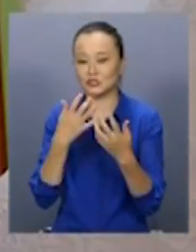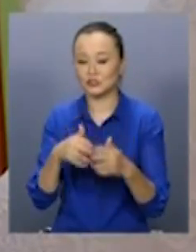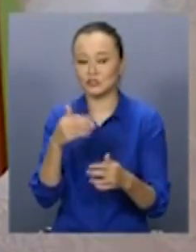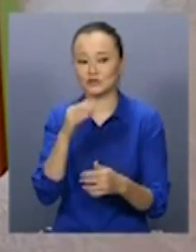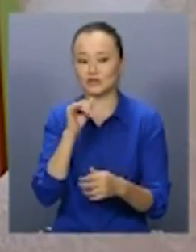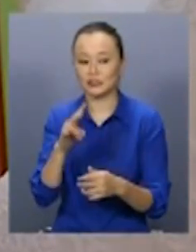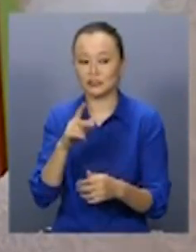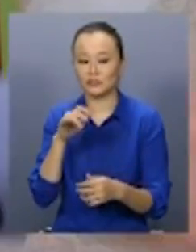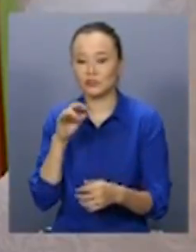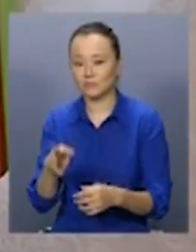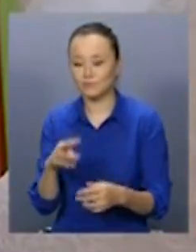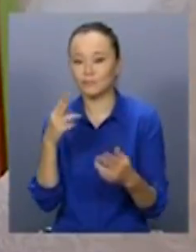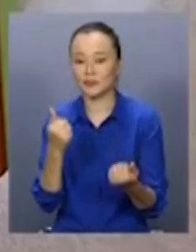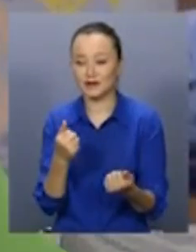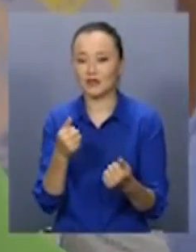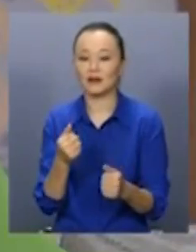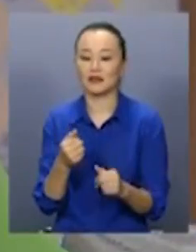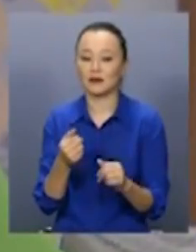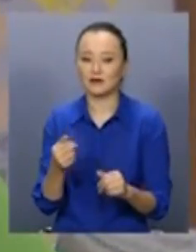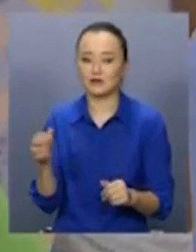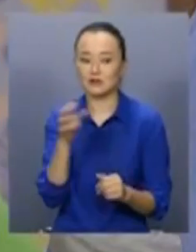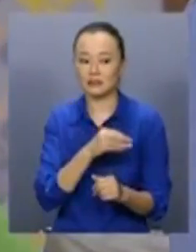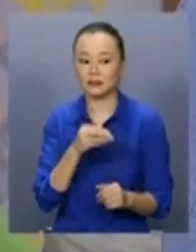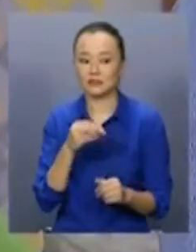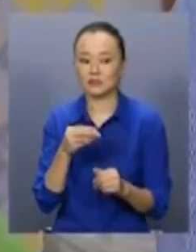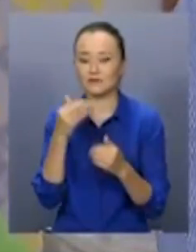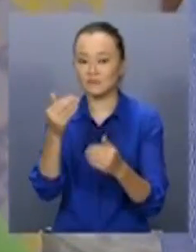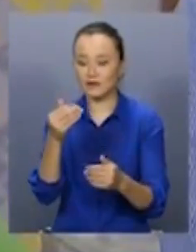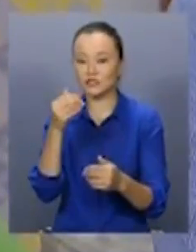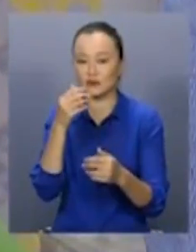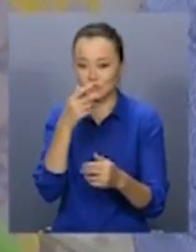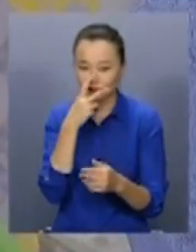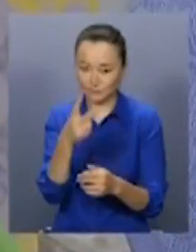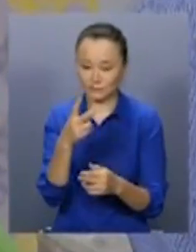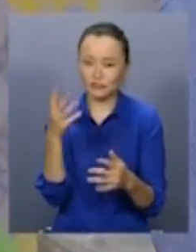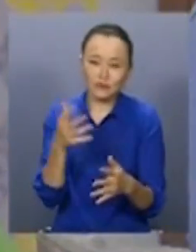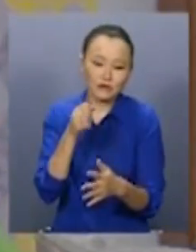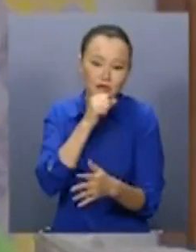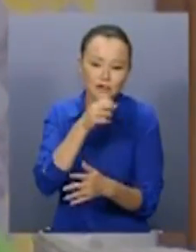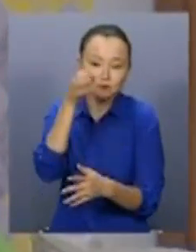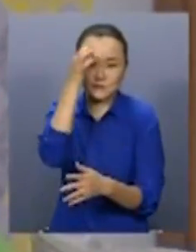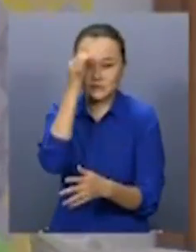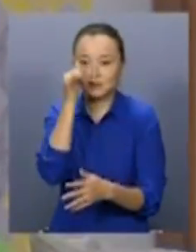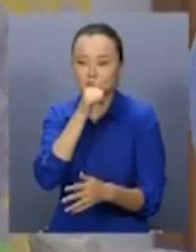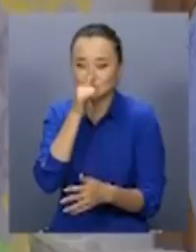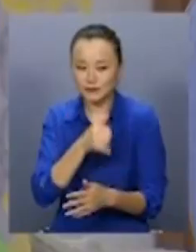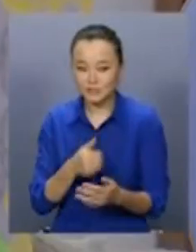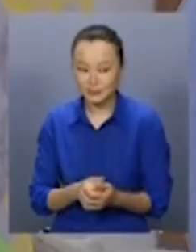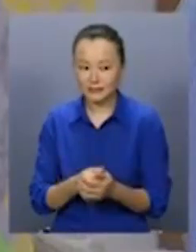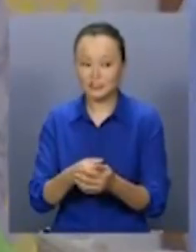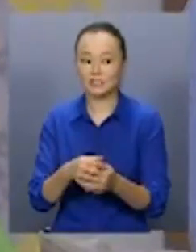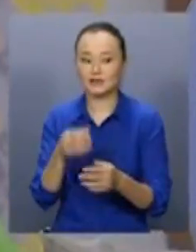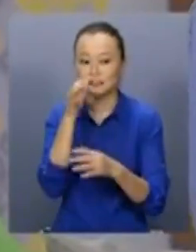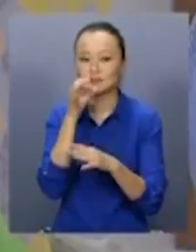Жангүлімді. Енді дәл қазір біздің көрермен сіздің бейнеңізді көріп, қай әнші еді деп есіне түсіре алмауы мүмкін. Шет